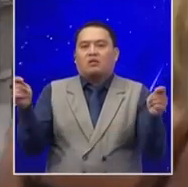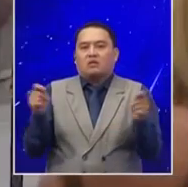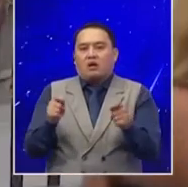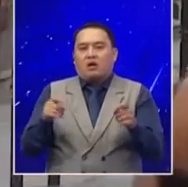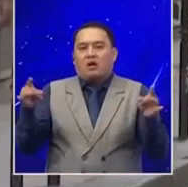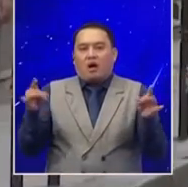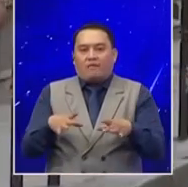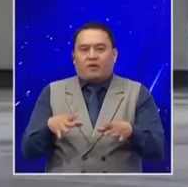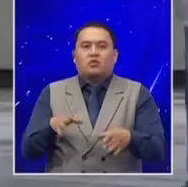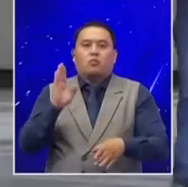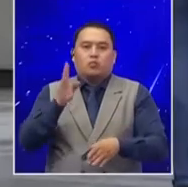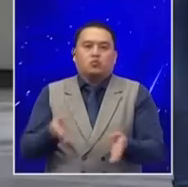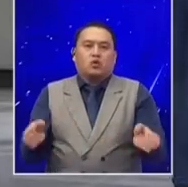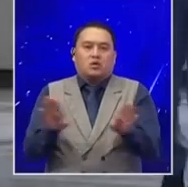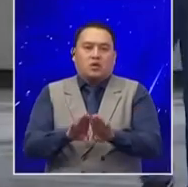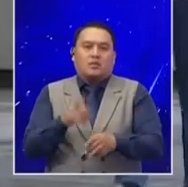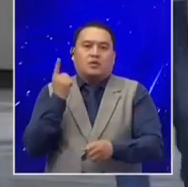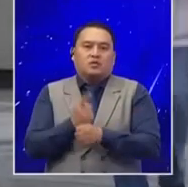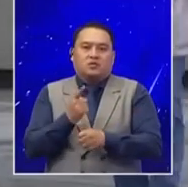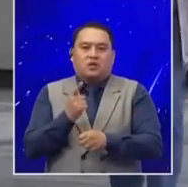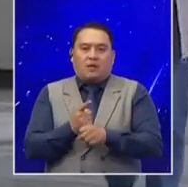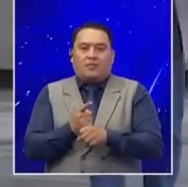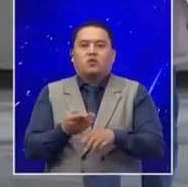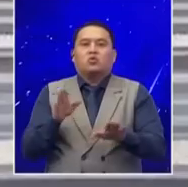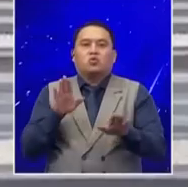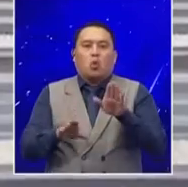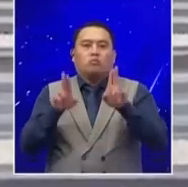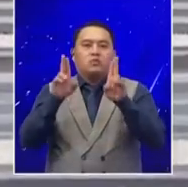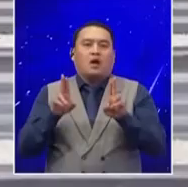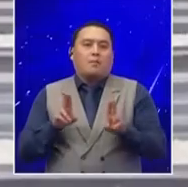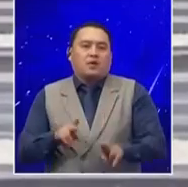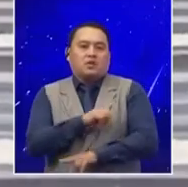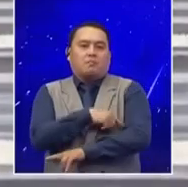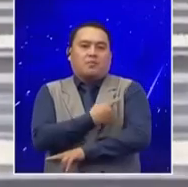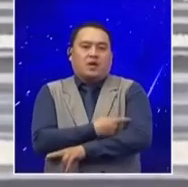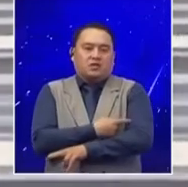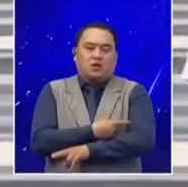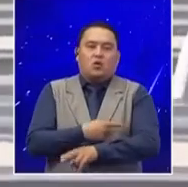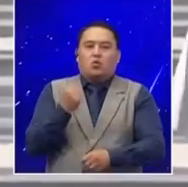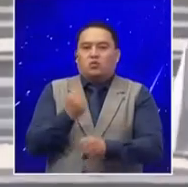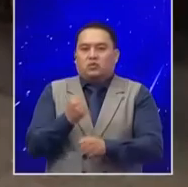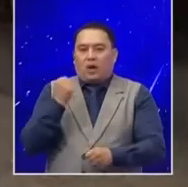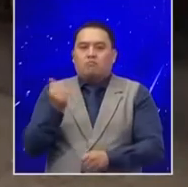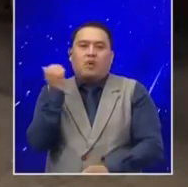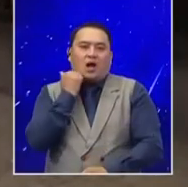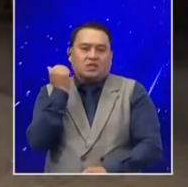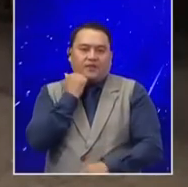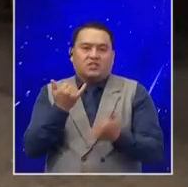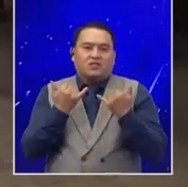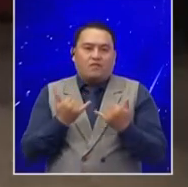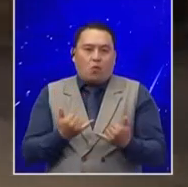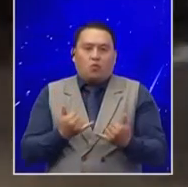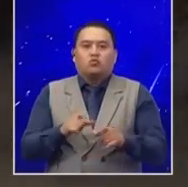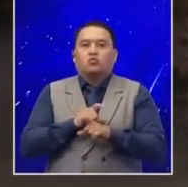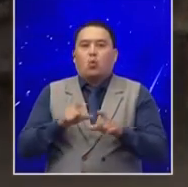Ресторанам и кафе, как полагается, работать разрешат. При этом правила санитарной безопасности ужесточат. В Москве с